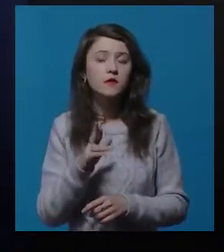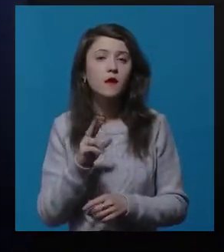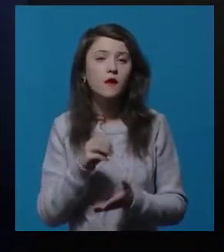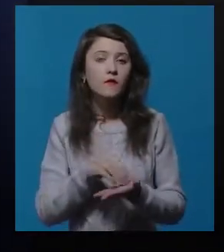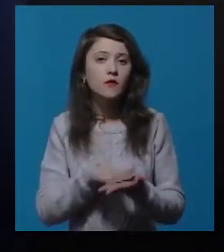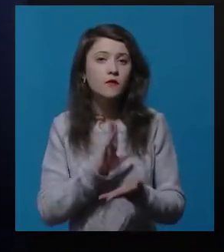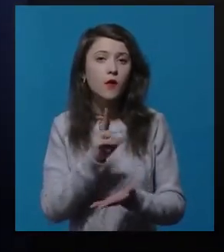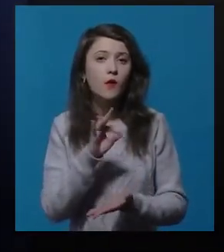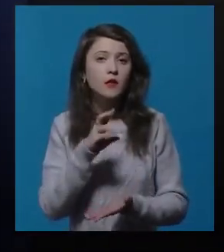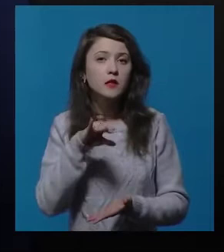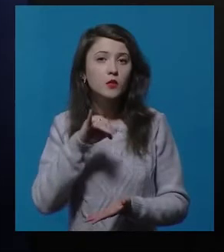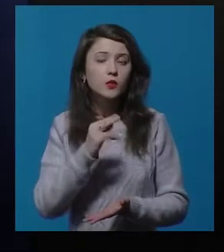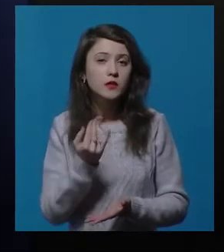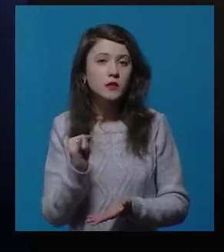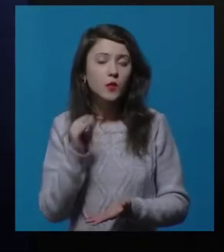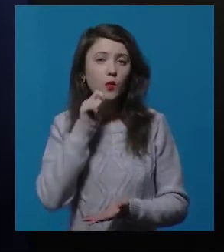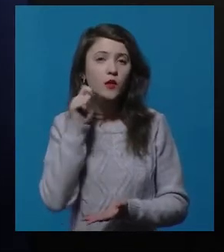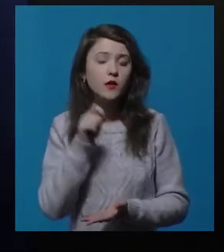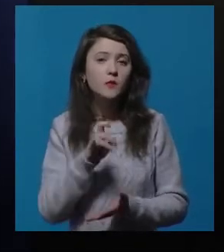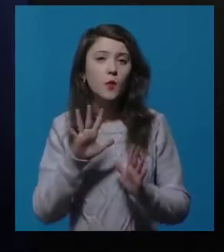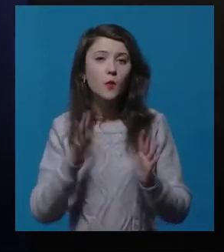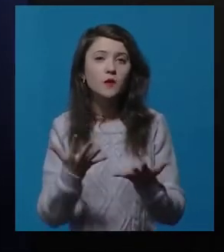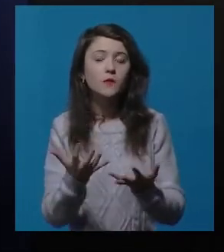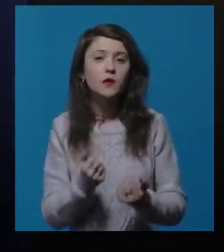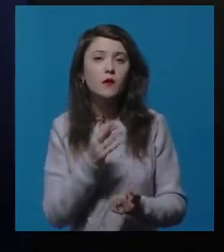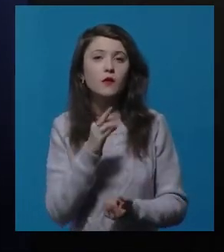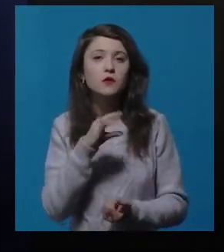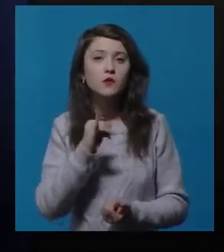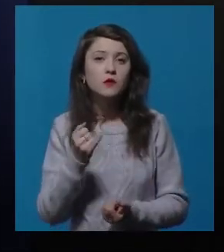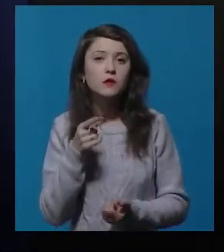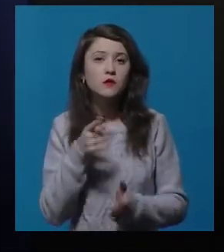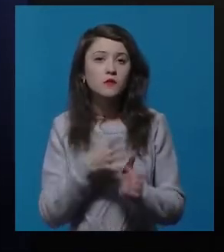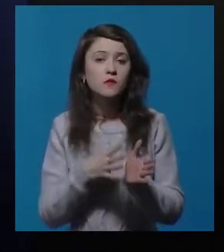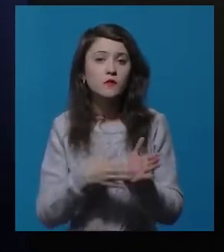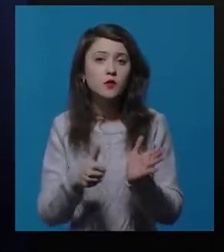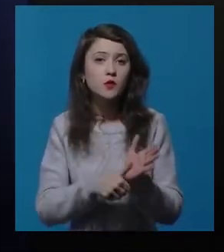Конституції України. І з моменту прийняття Конституції в